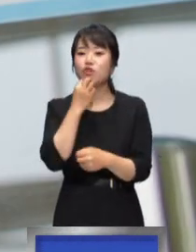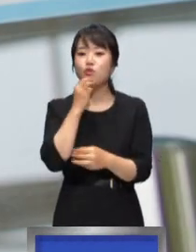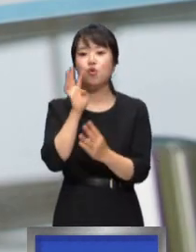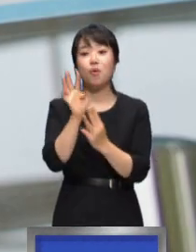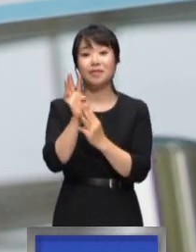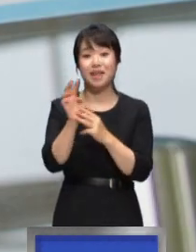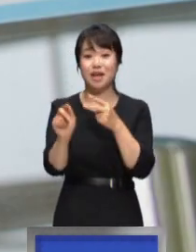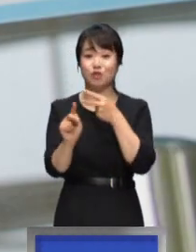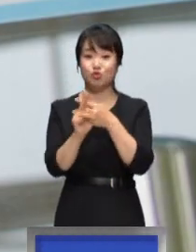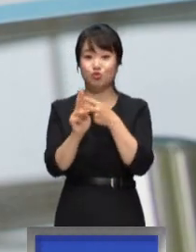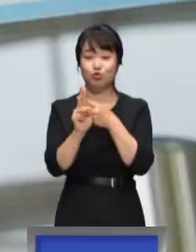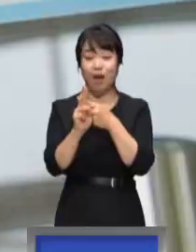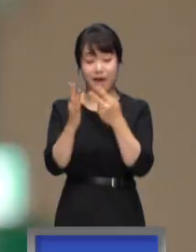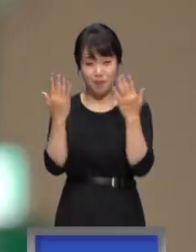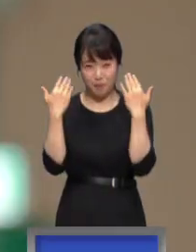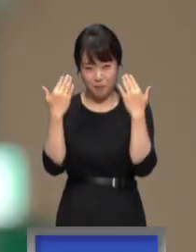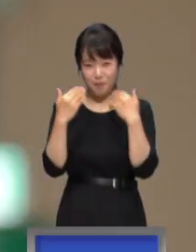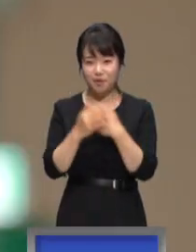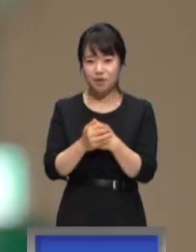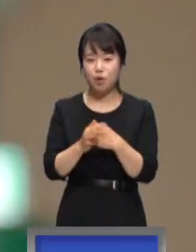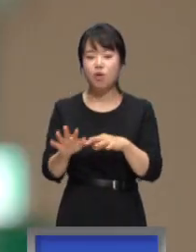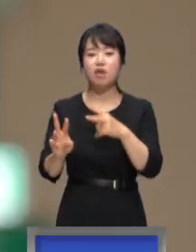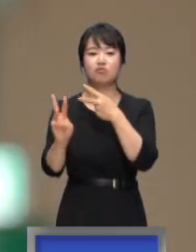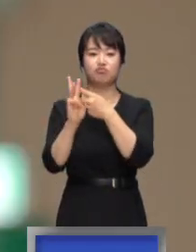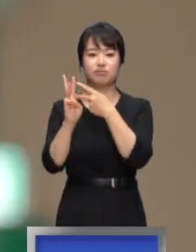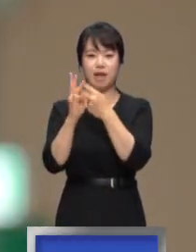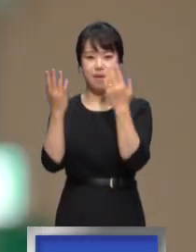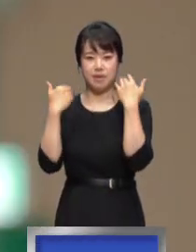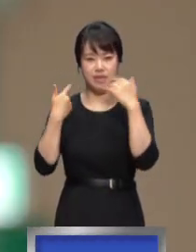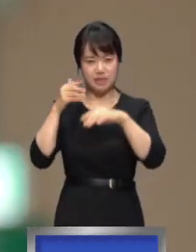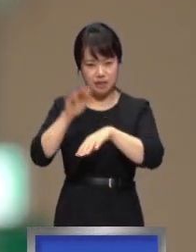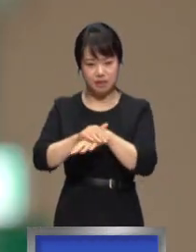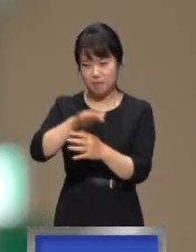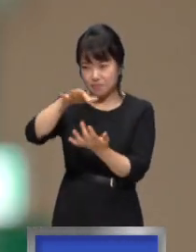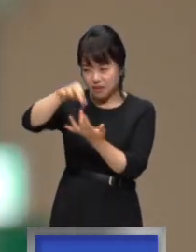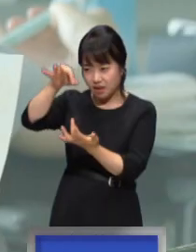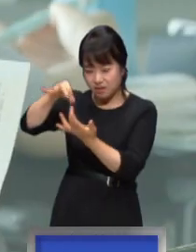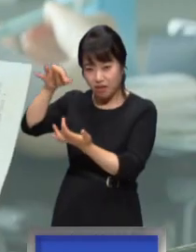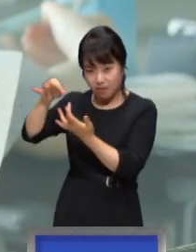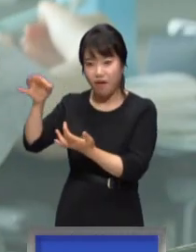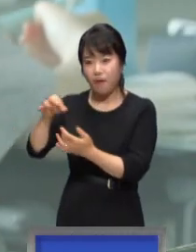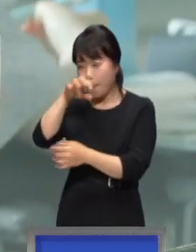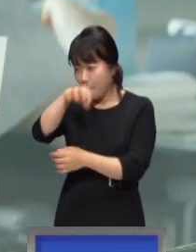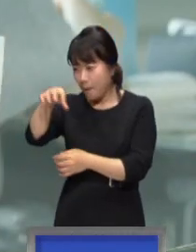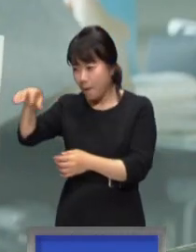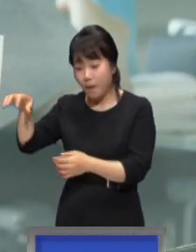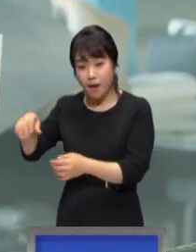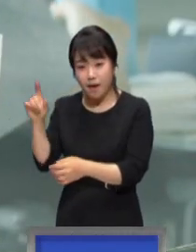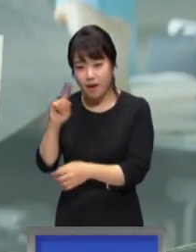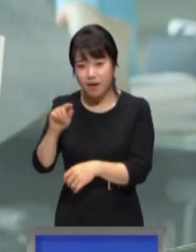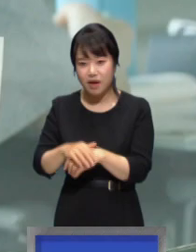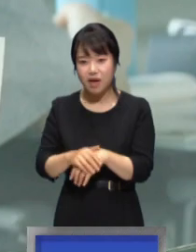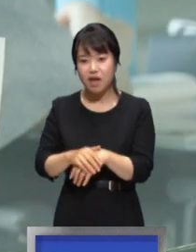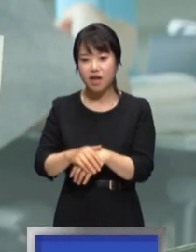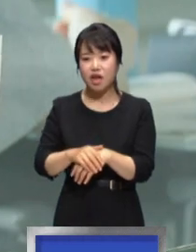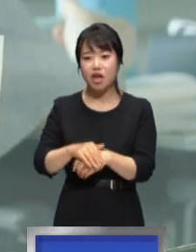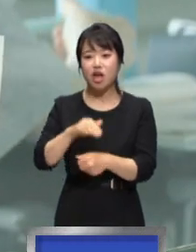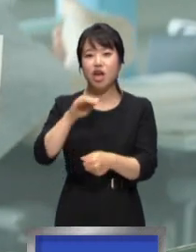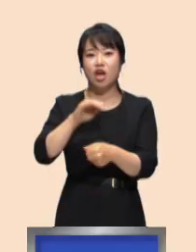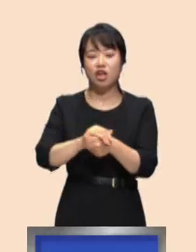관악중학교. 올해 중3 학생들이 직접 선택한 교육여행 목적지는 경남